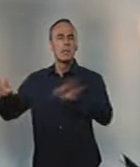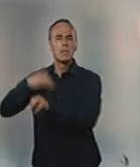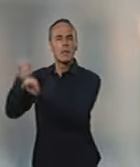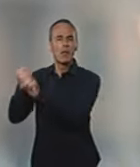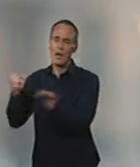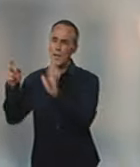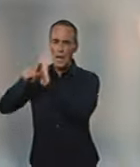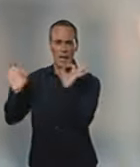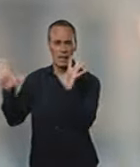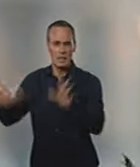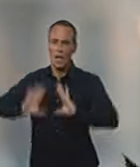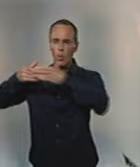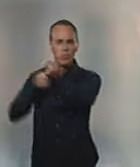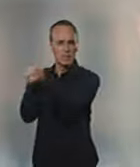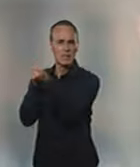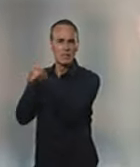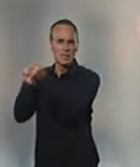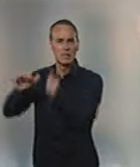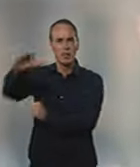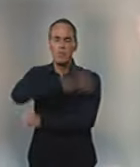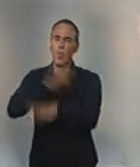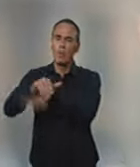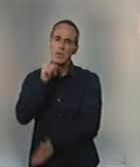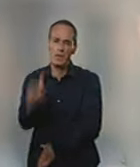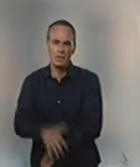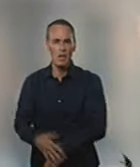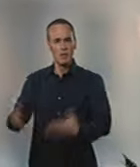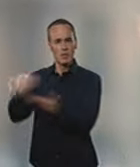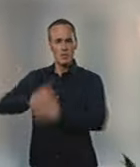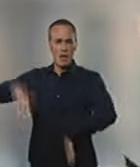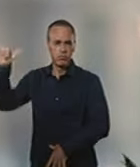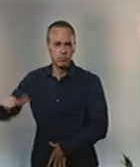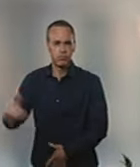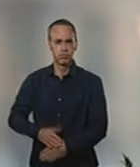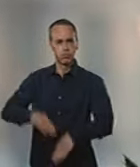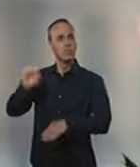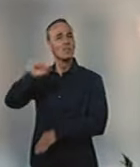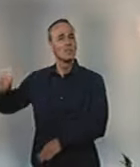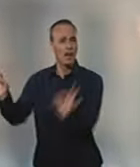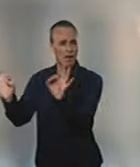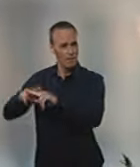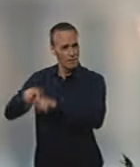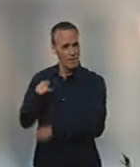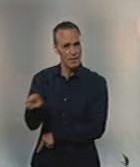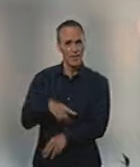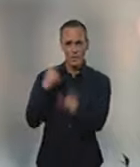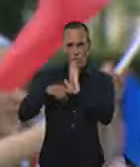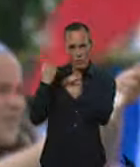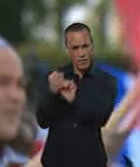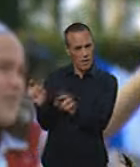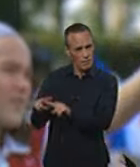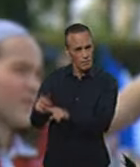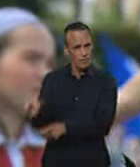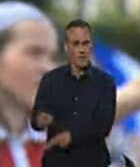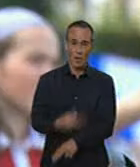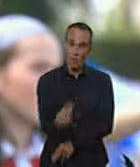des dumpings sociaux des dumpings environnementaux où les salaires sont très bas où il n'y a pas de sécurité sociale pas de droit du travail où l'on fait